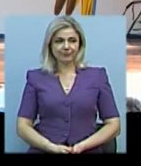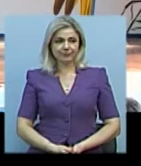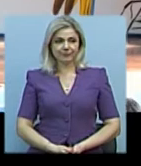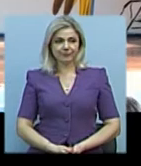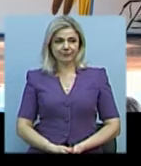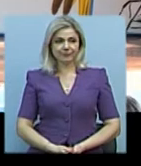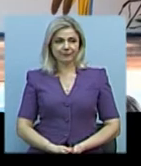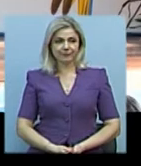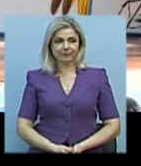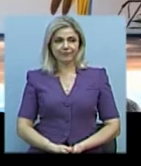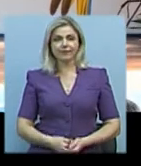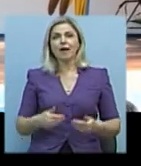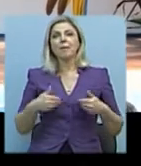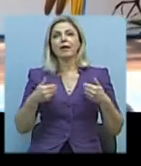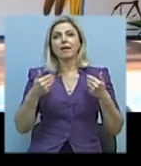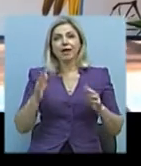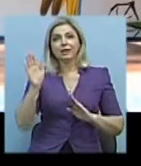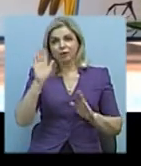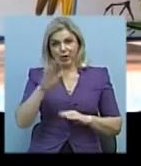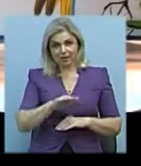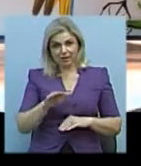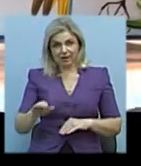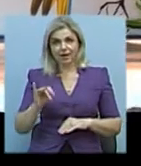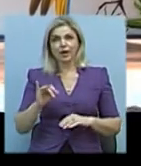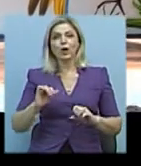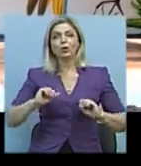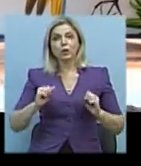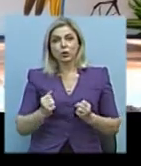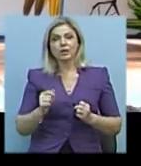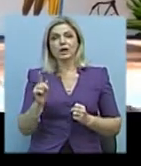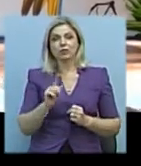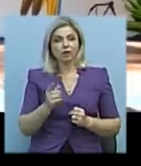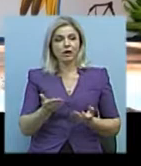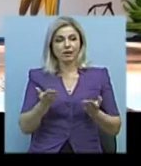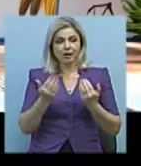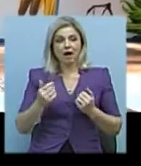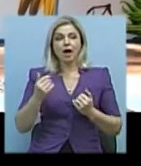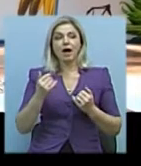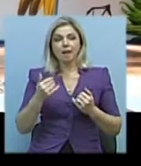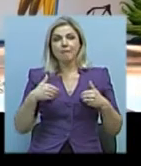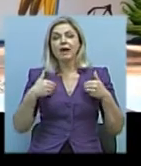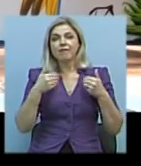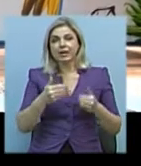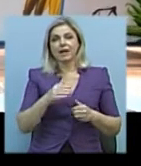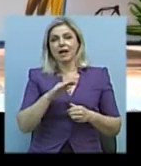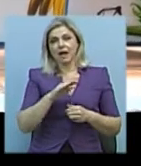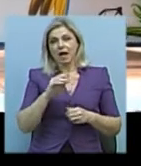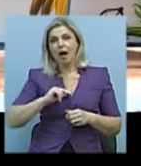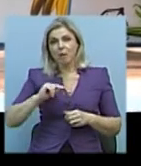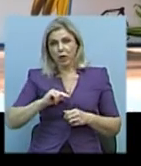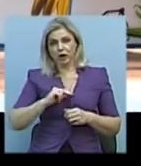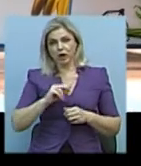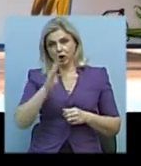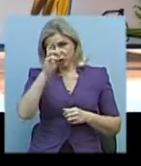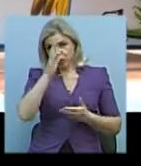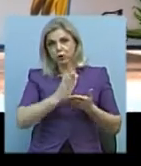Друзі, давайте, ви вже здогадалися, як вже побачили, приїхали співробітники Державної служби України з надзвичайних ситуацій.